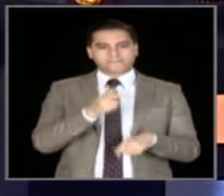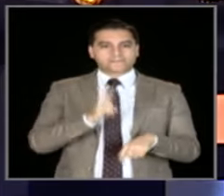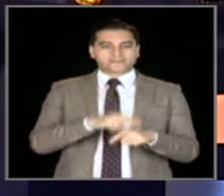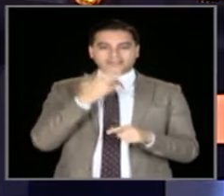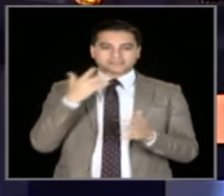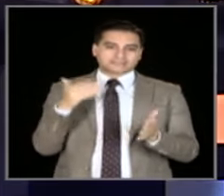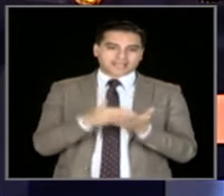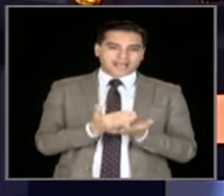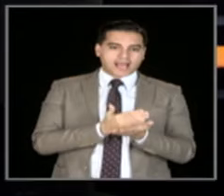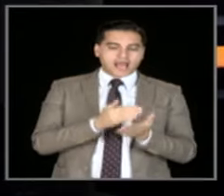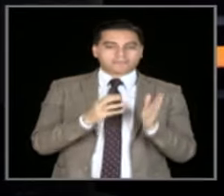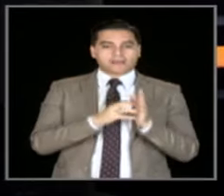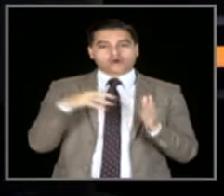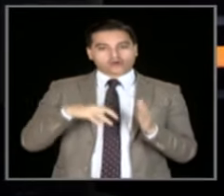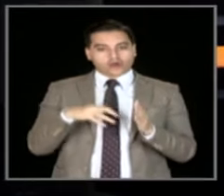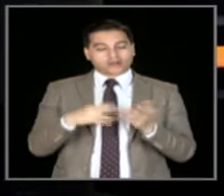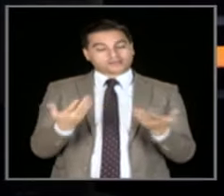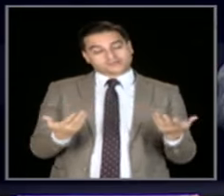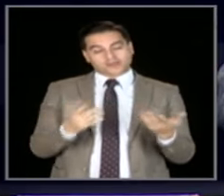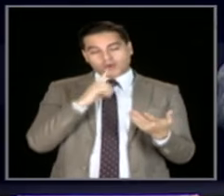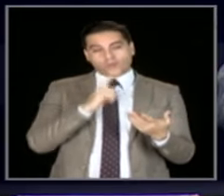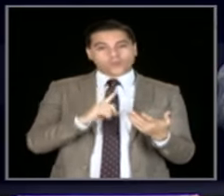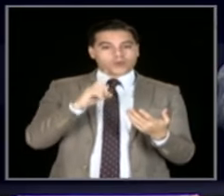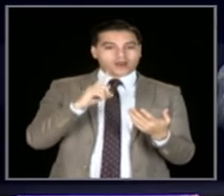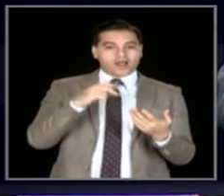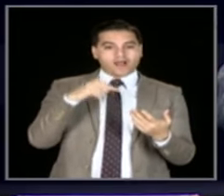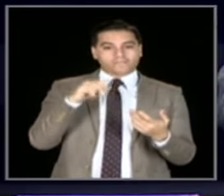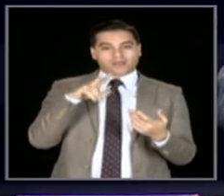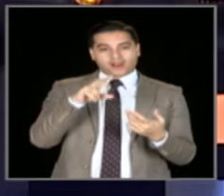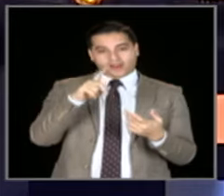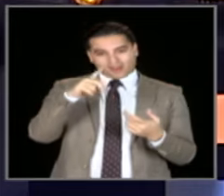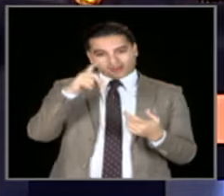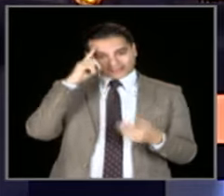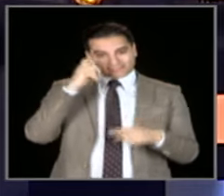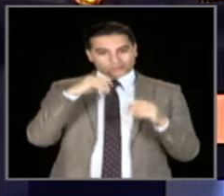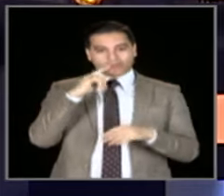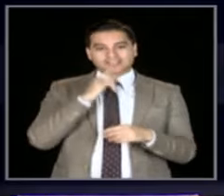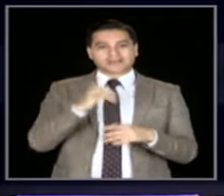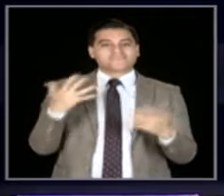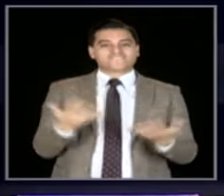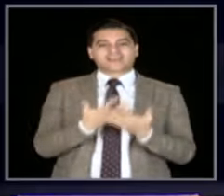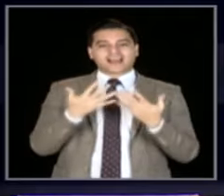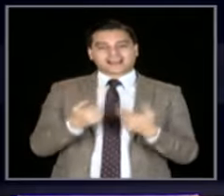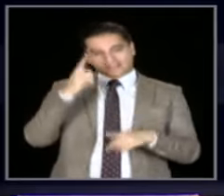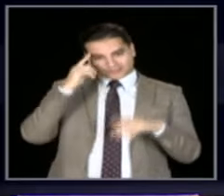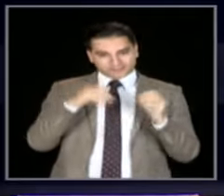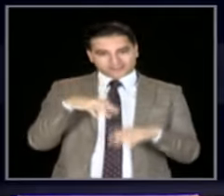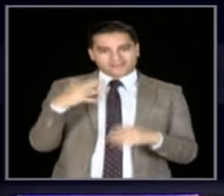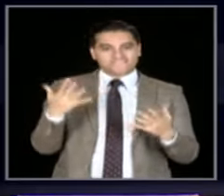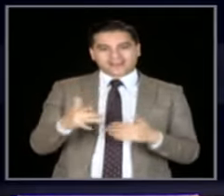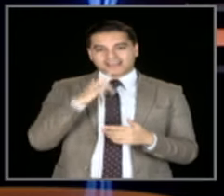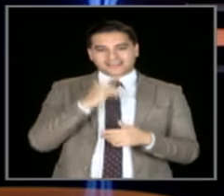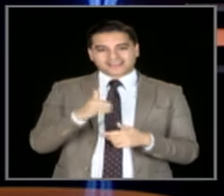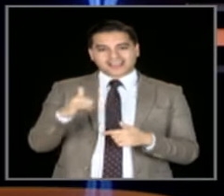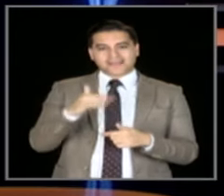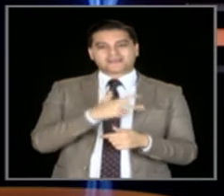سيمي فاينال وبنلعب القاهره. والله يا عبد الله انت متوتر لو هتلعب في اي حاجه، يعني بص الديفولت بتاعك